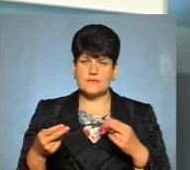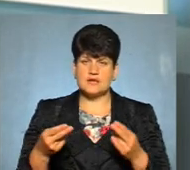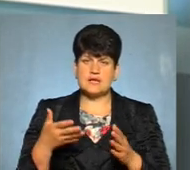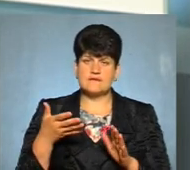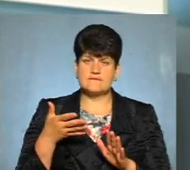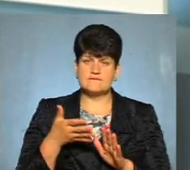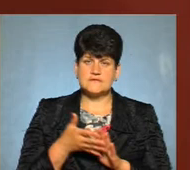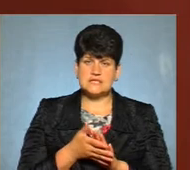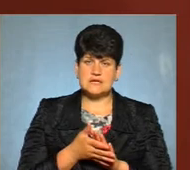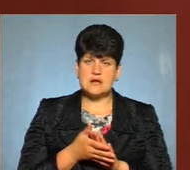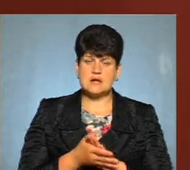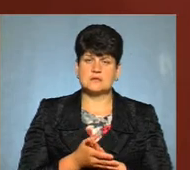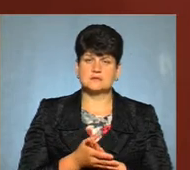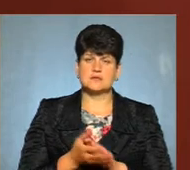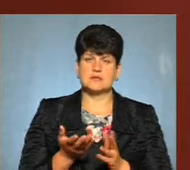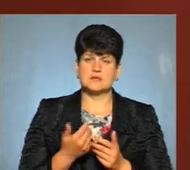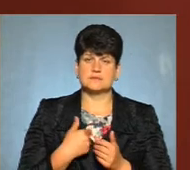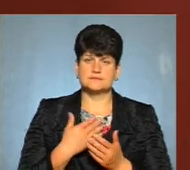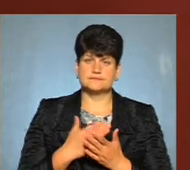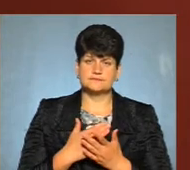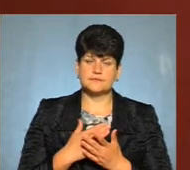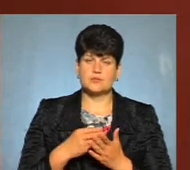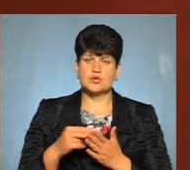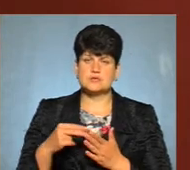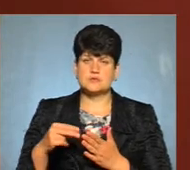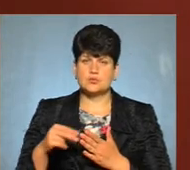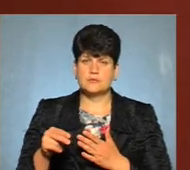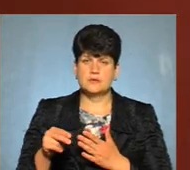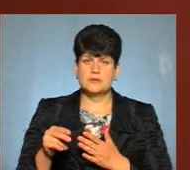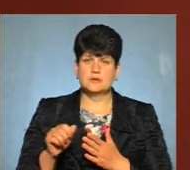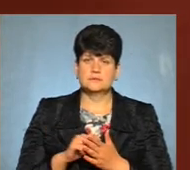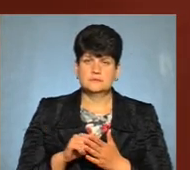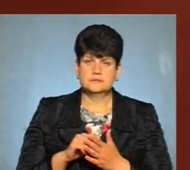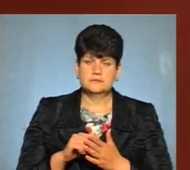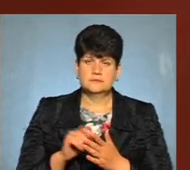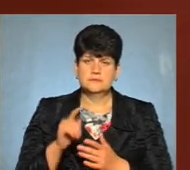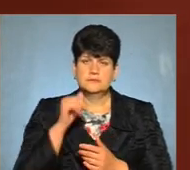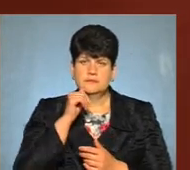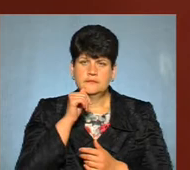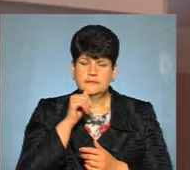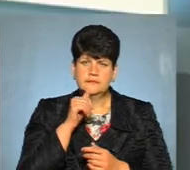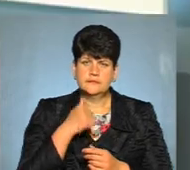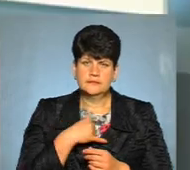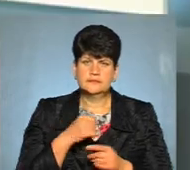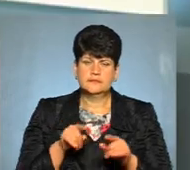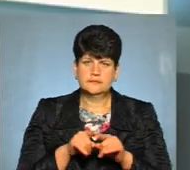витрат, які ми несемо, або на закупівлю розхідних матеріалів, щоб завтра до нас теж